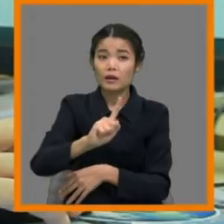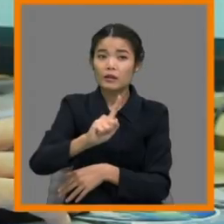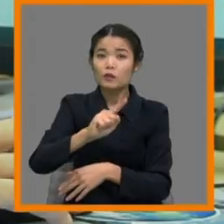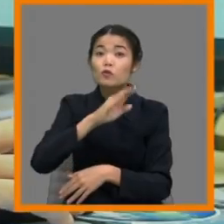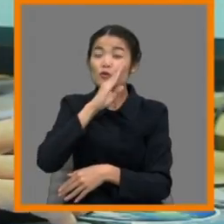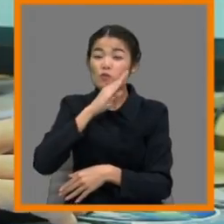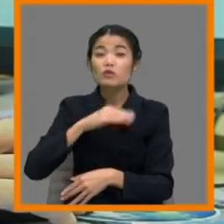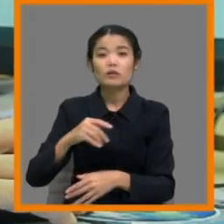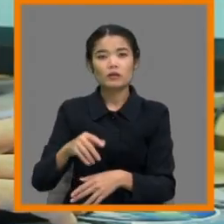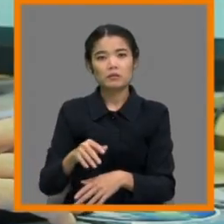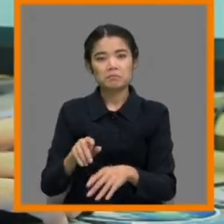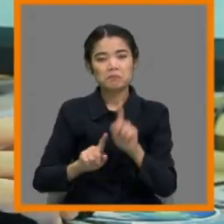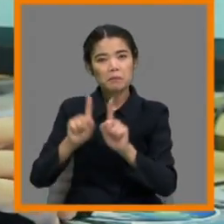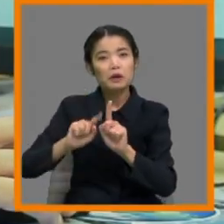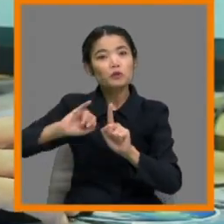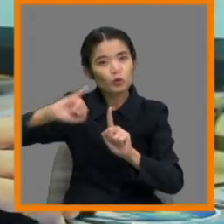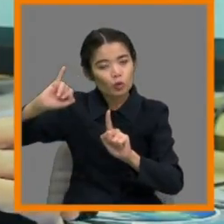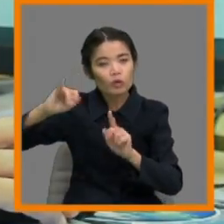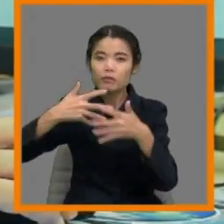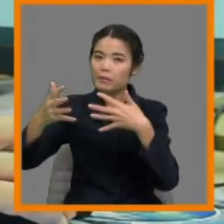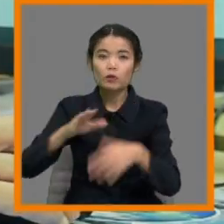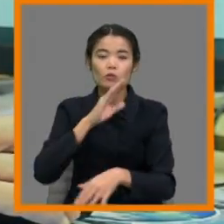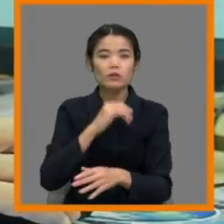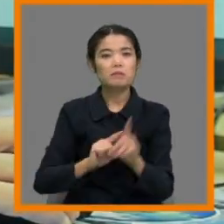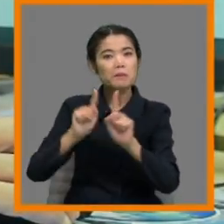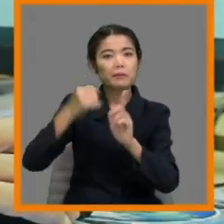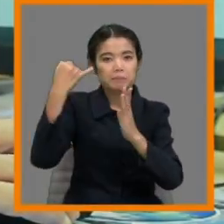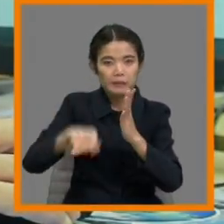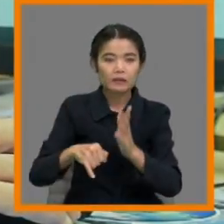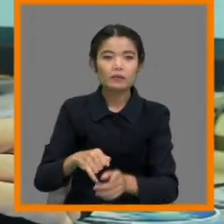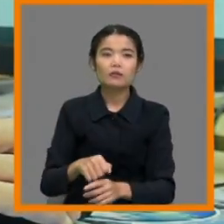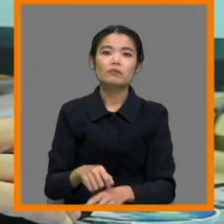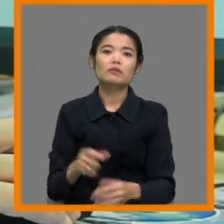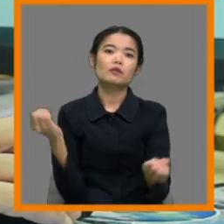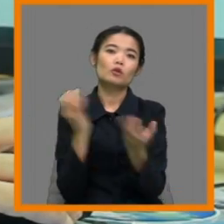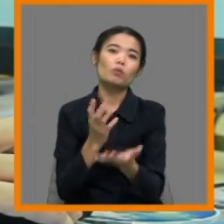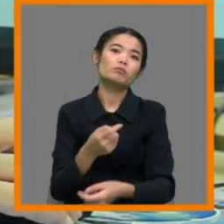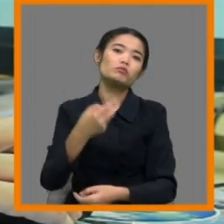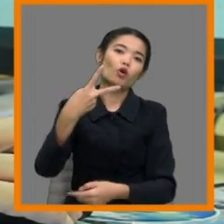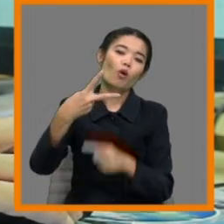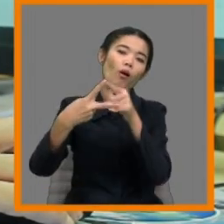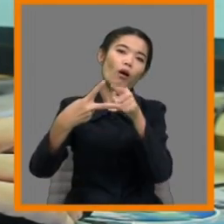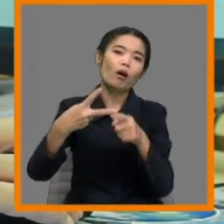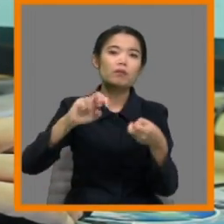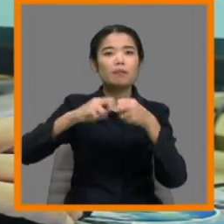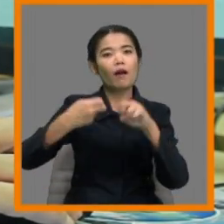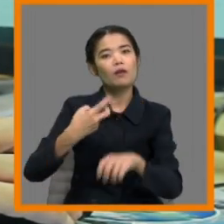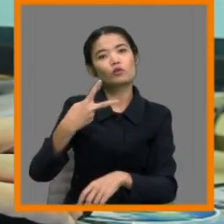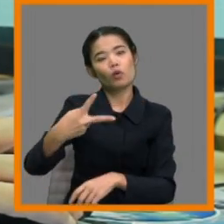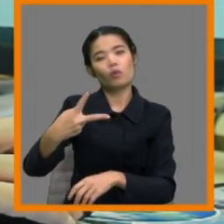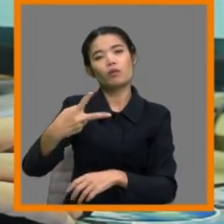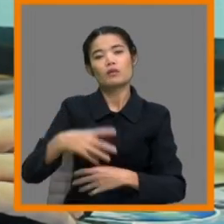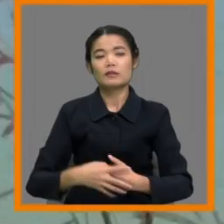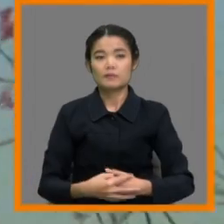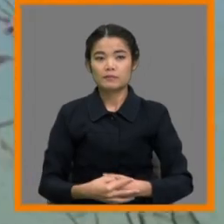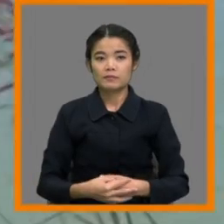ถ้าถูกก็ไม่เป็นไรแต่ถ้าผิดก็โดน2เด้งเลยเพราะฉะนั้นปีนี้มันโดน2เด้งเนี่ยมันไม่แม่นทั้งฝนแล้วก็ไม่แม่นทั้งเข้าอ่